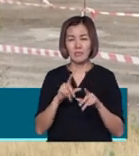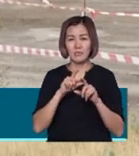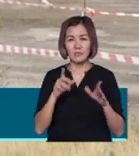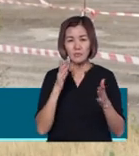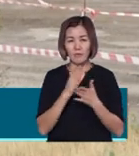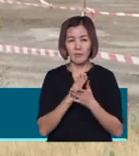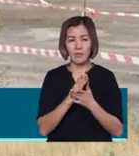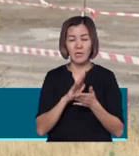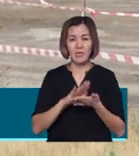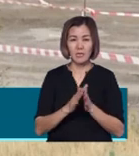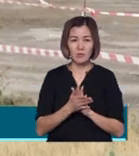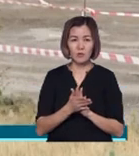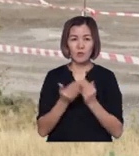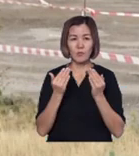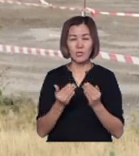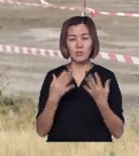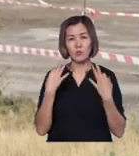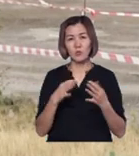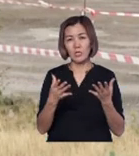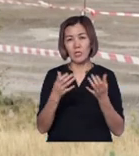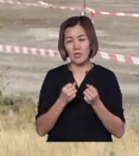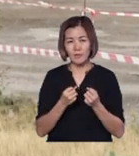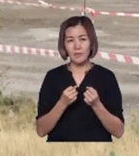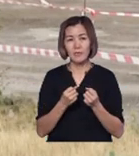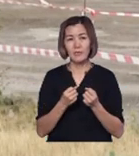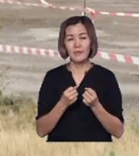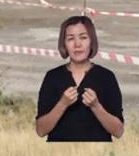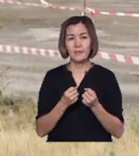біз келісе отырып, қазір рұқсатымызды алып,